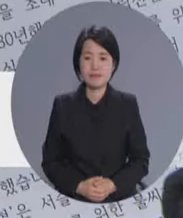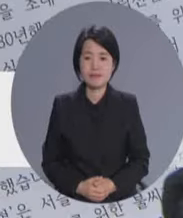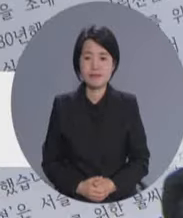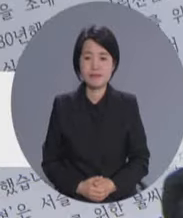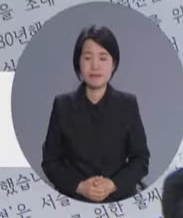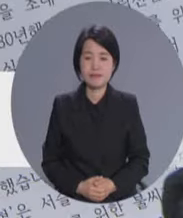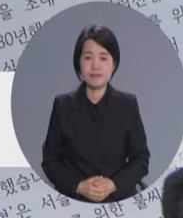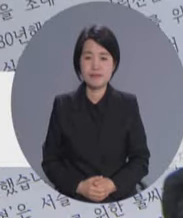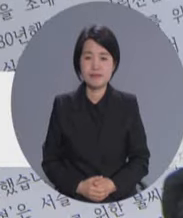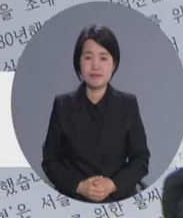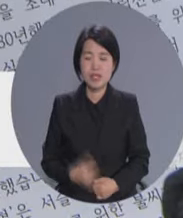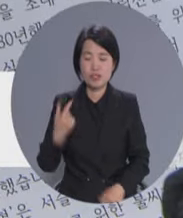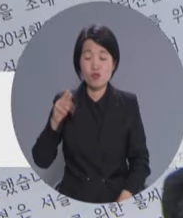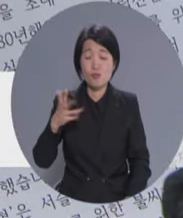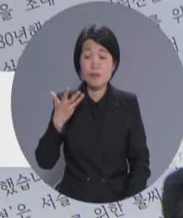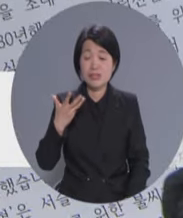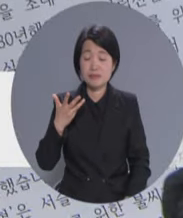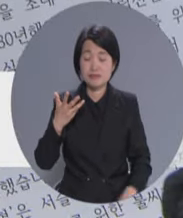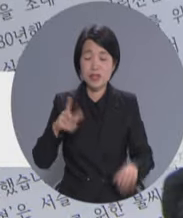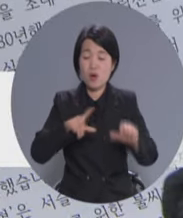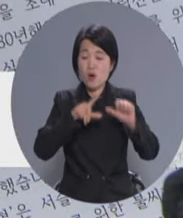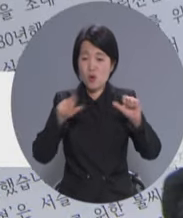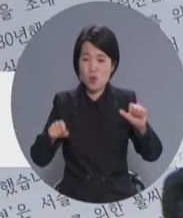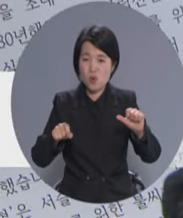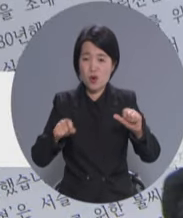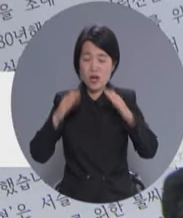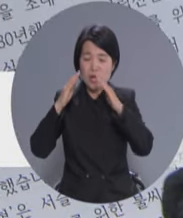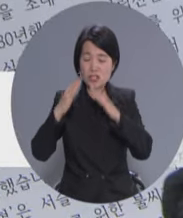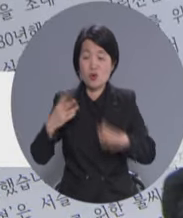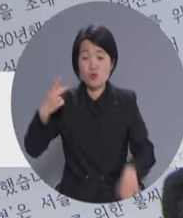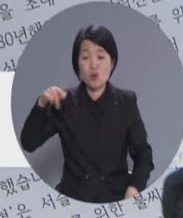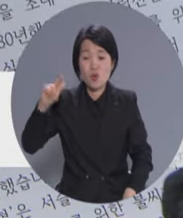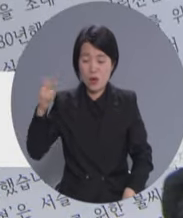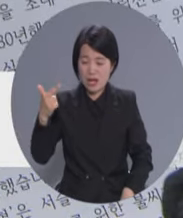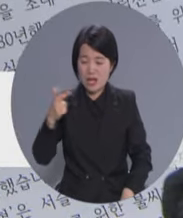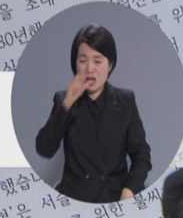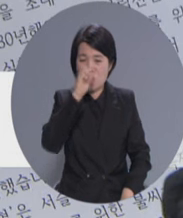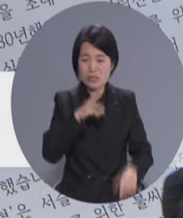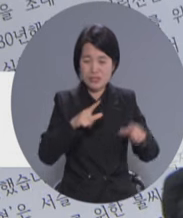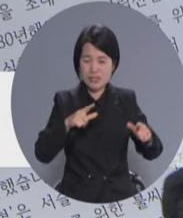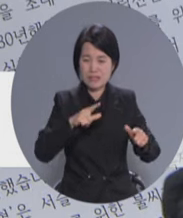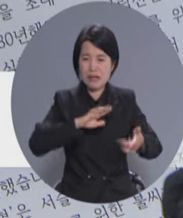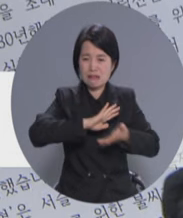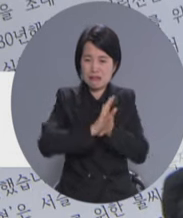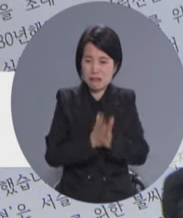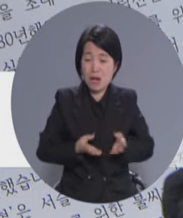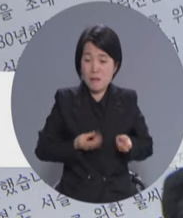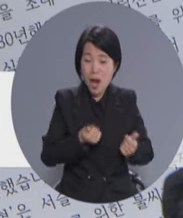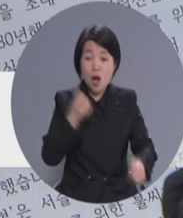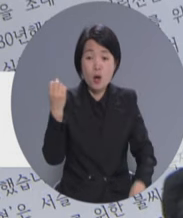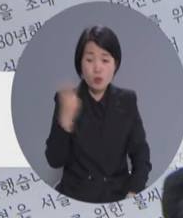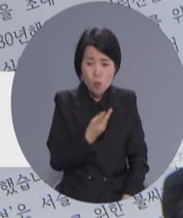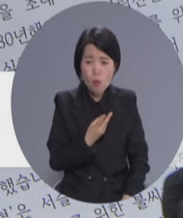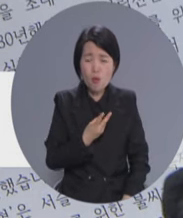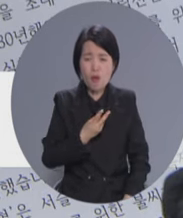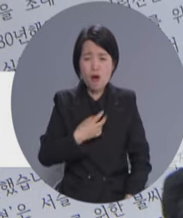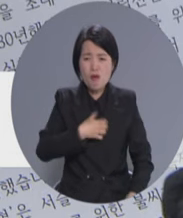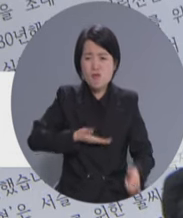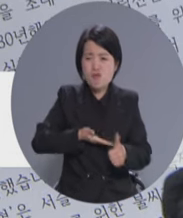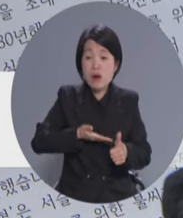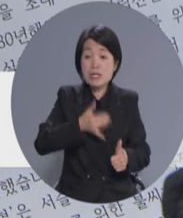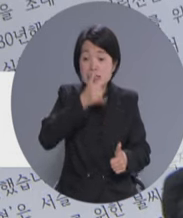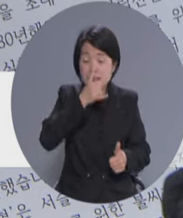김입니다 1980년 5월 전두환은 광주 시민들만 짓밟은게 아니었습니다 광주의